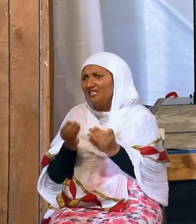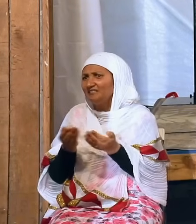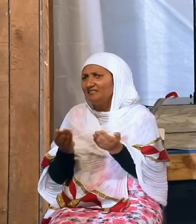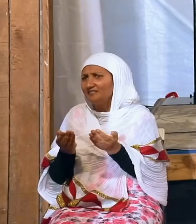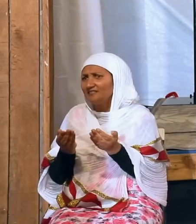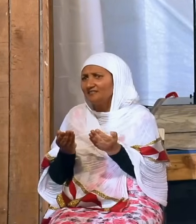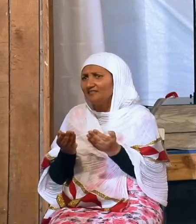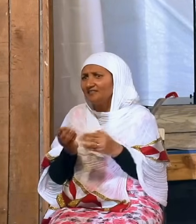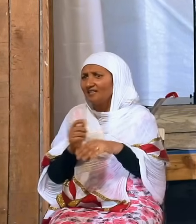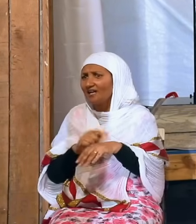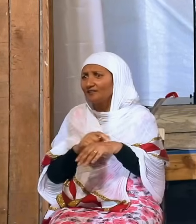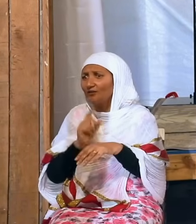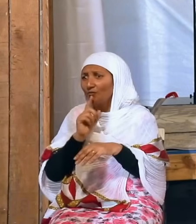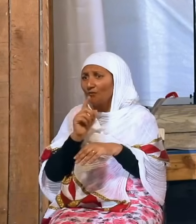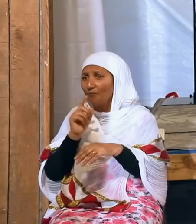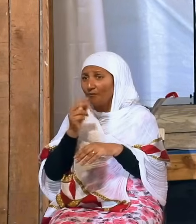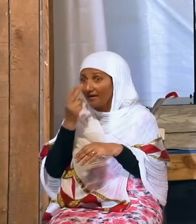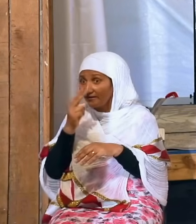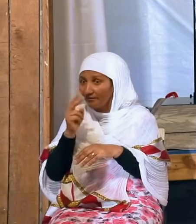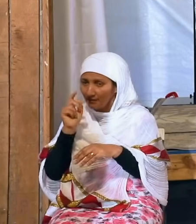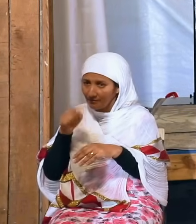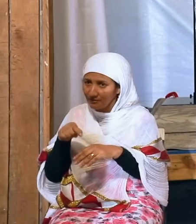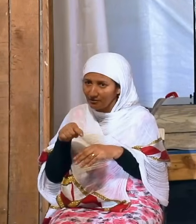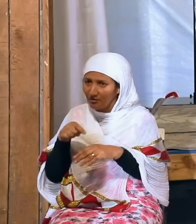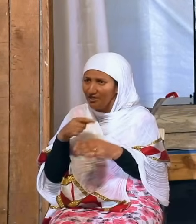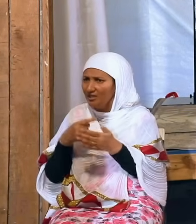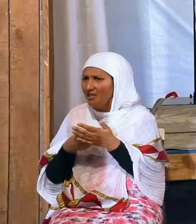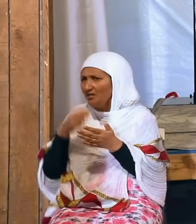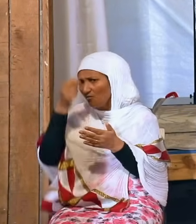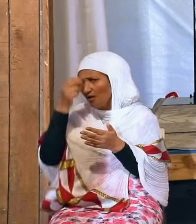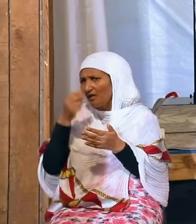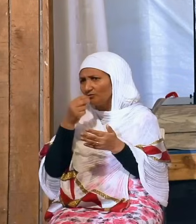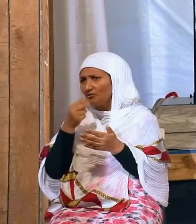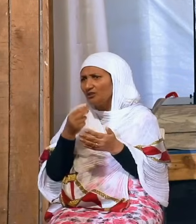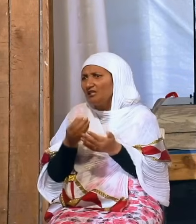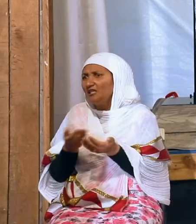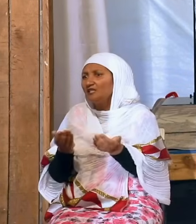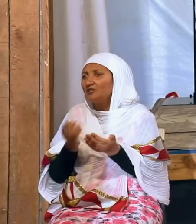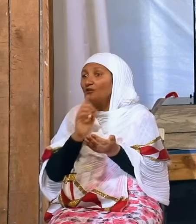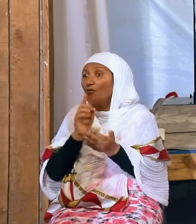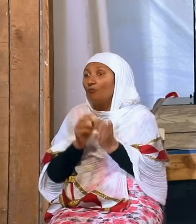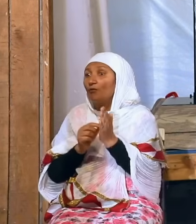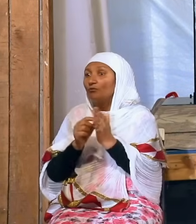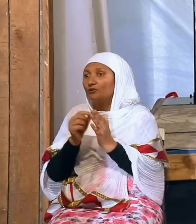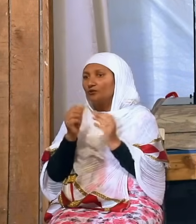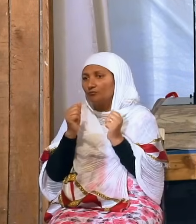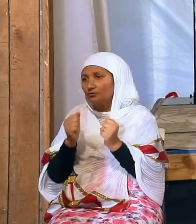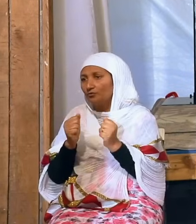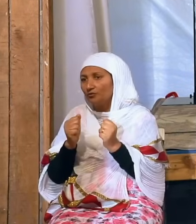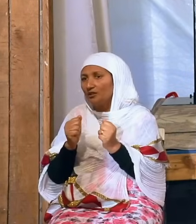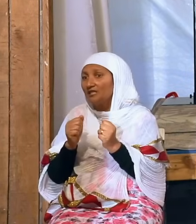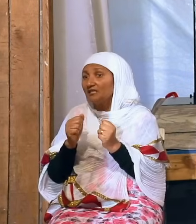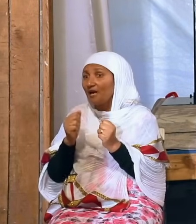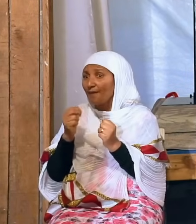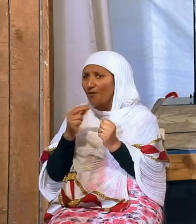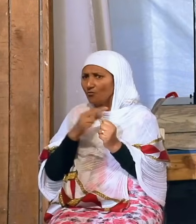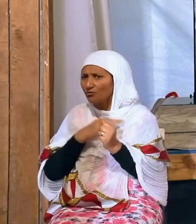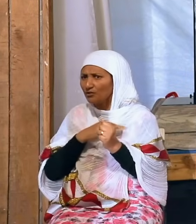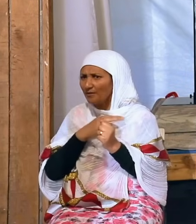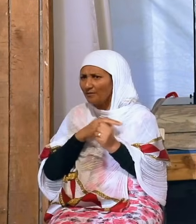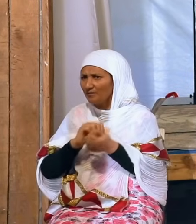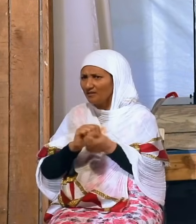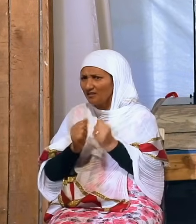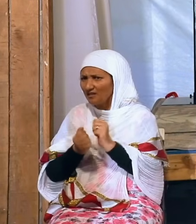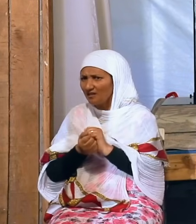ሊያዩ የሚገባው ራሱ ያንን ወላጅ እንዴት ነው ማኔጅ የሚያደርገው አሁን በኋላ ሰብእናው ጠባዩ ሲቀየር እንዲሆነ ልጅ